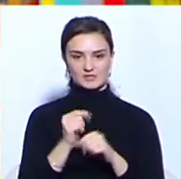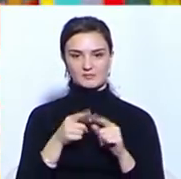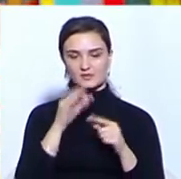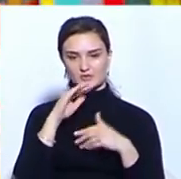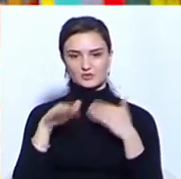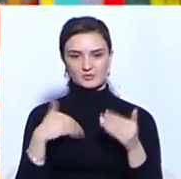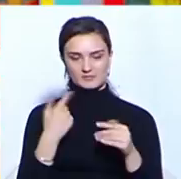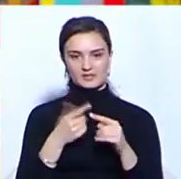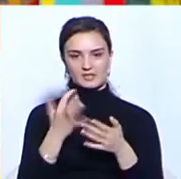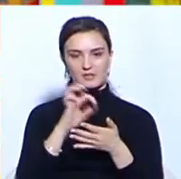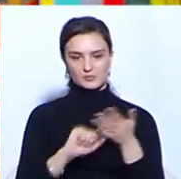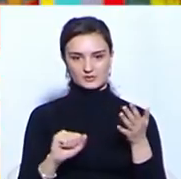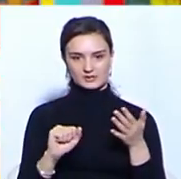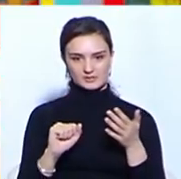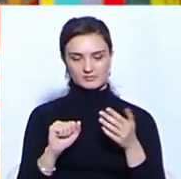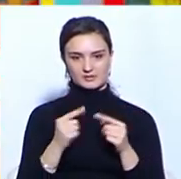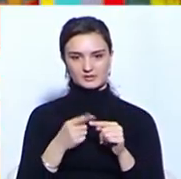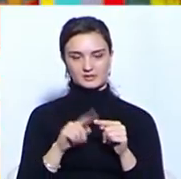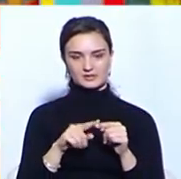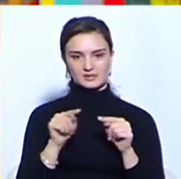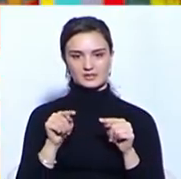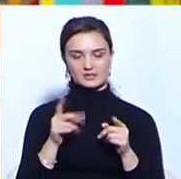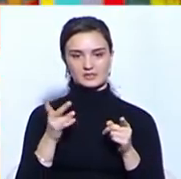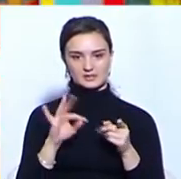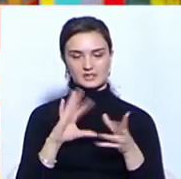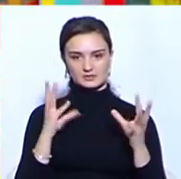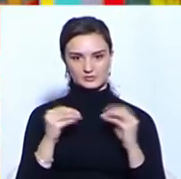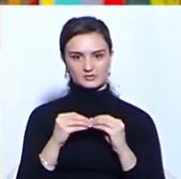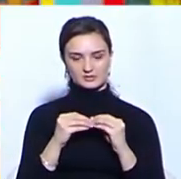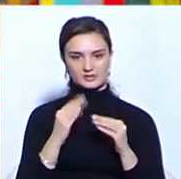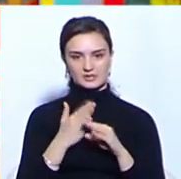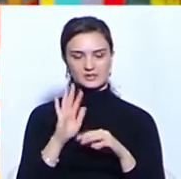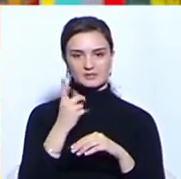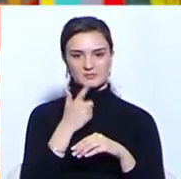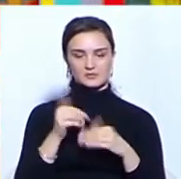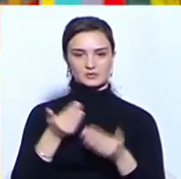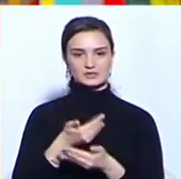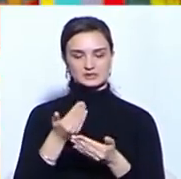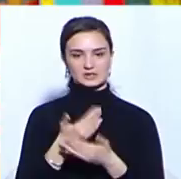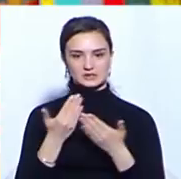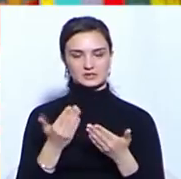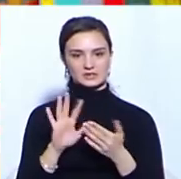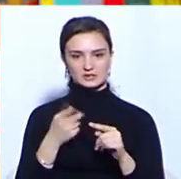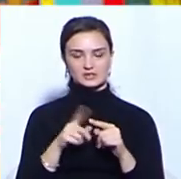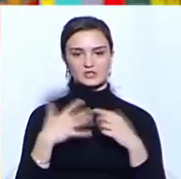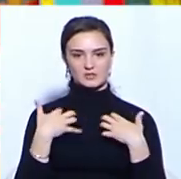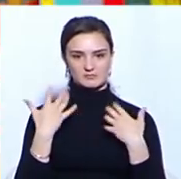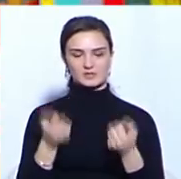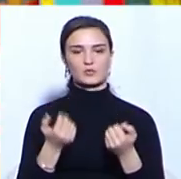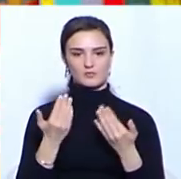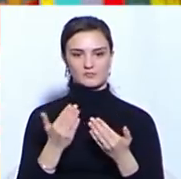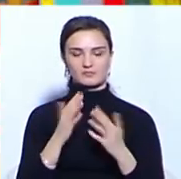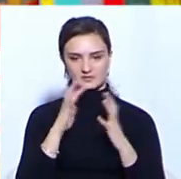შემდეგ მისი აბორტირება. და ეს სხვათაშორის არის არა მარტო სიცოცხლის დამზოგავი, არამედ ჯანმრთელობის